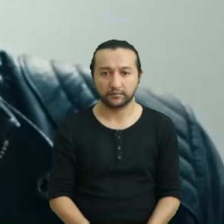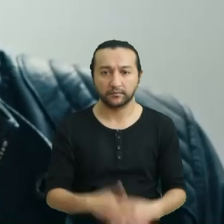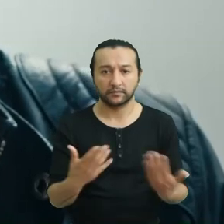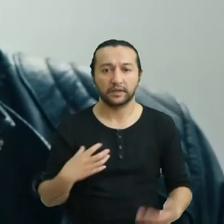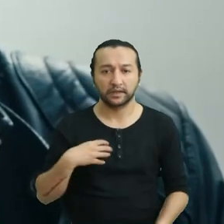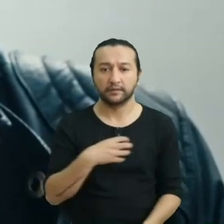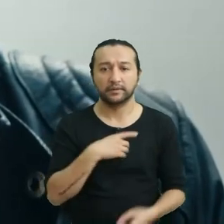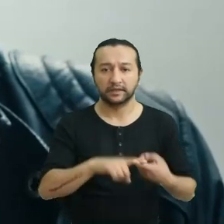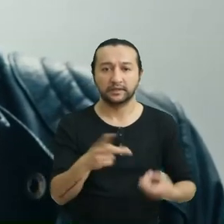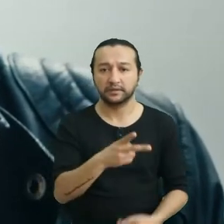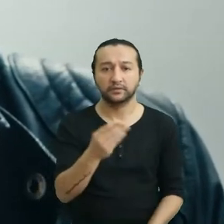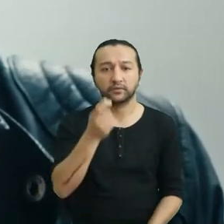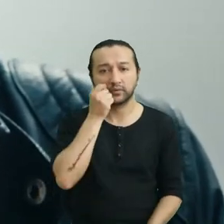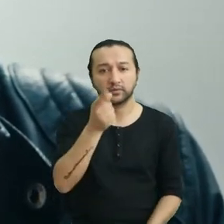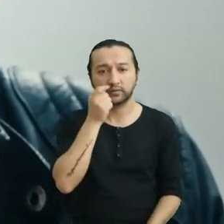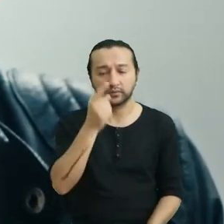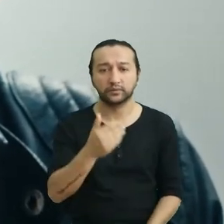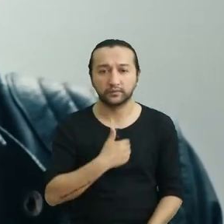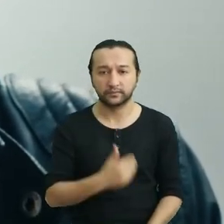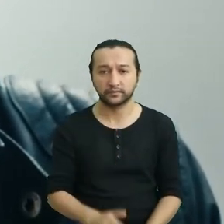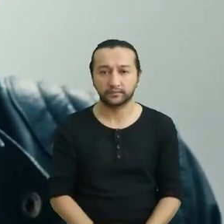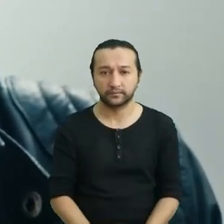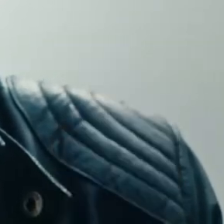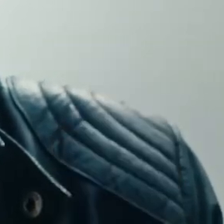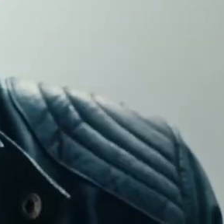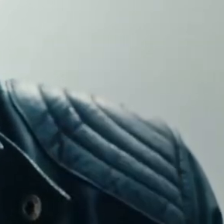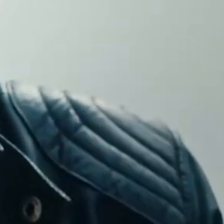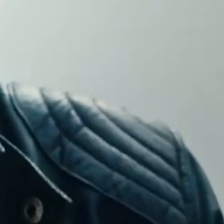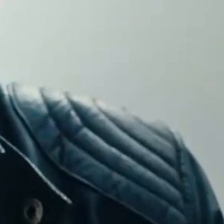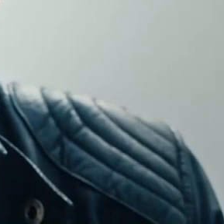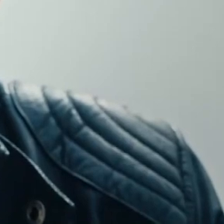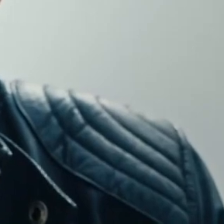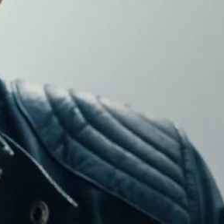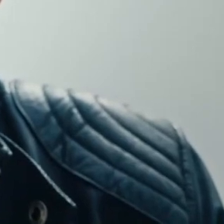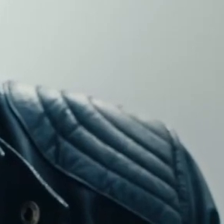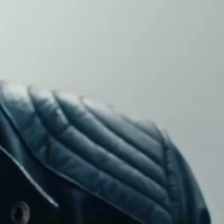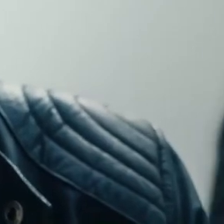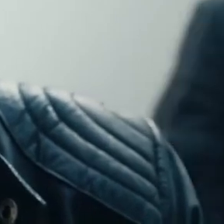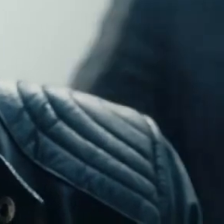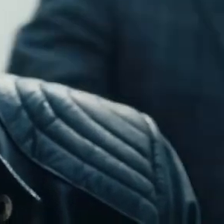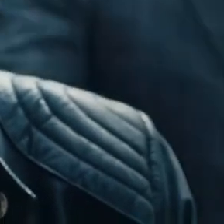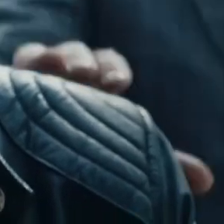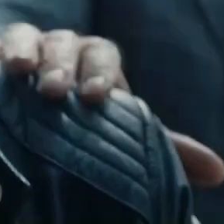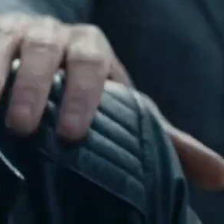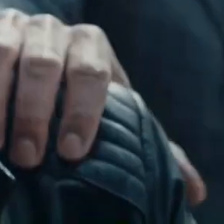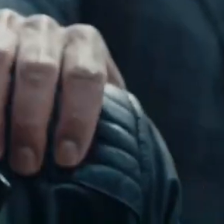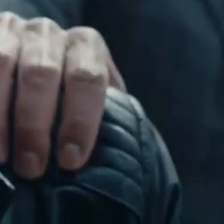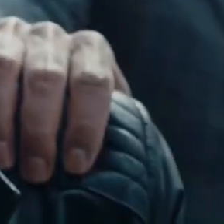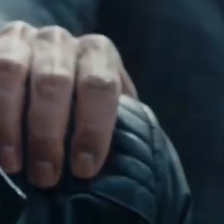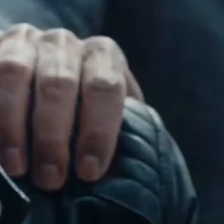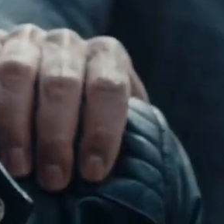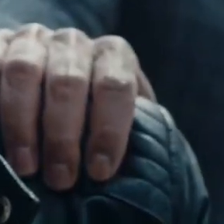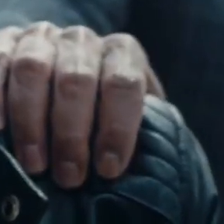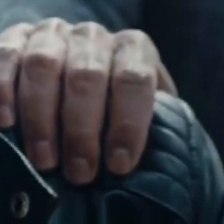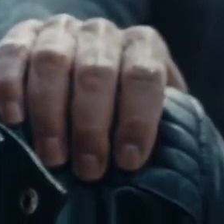annemi de seni de çok üzülürüm. Yaşlı gözlerle mezarlara baktığı sırada arkasından yaklaşan bir erkeğin eli omzunu